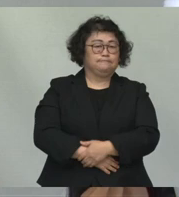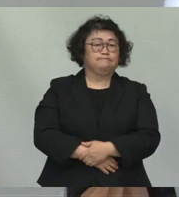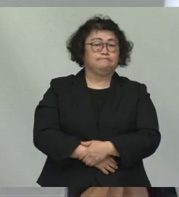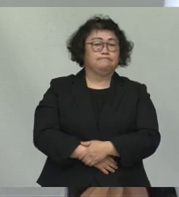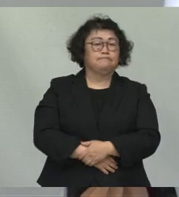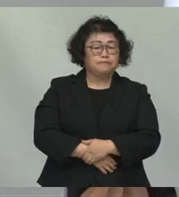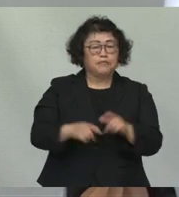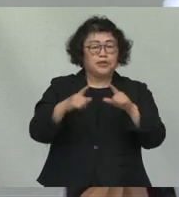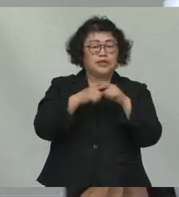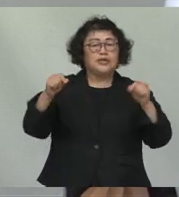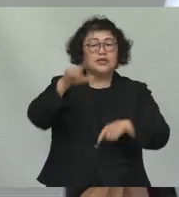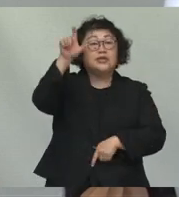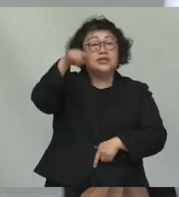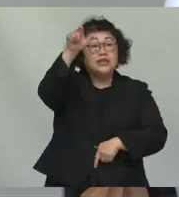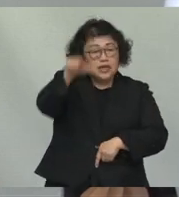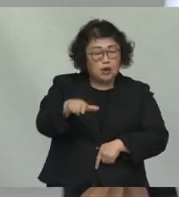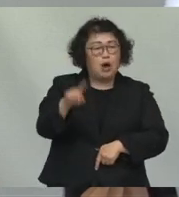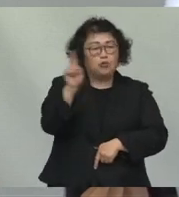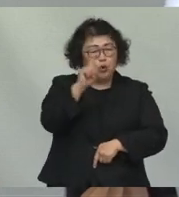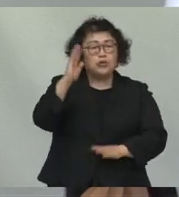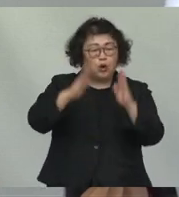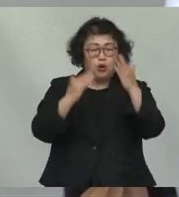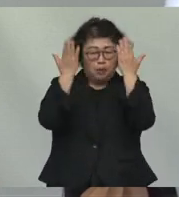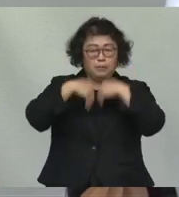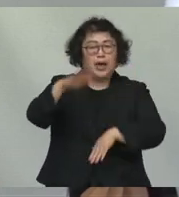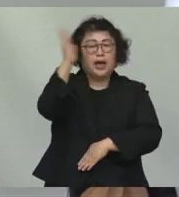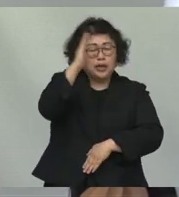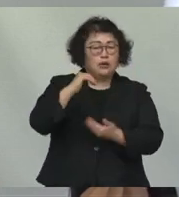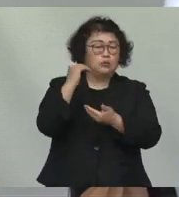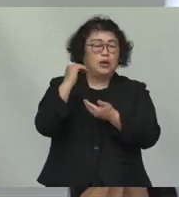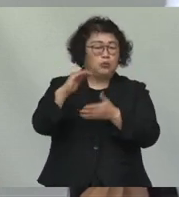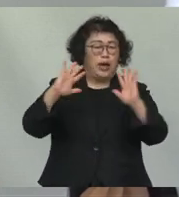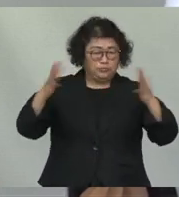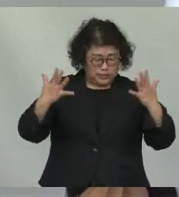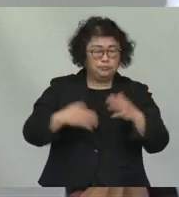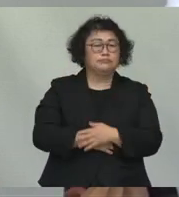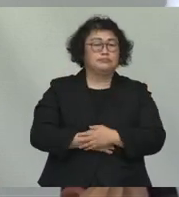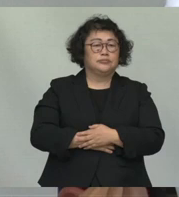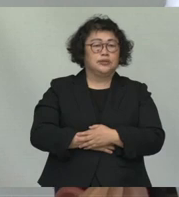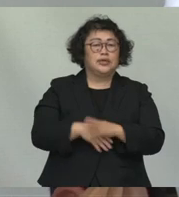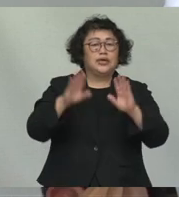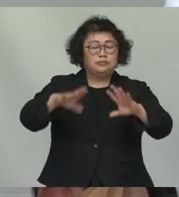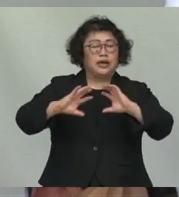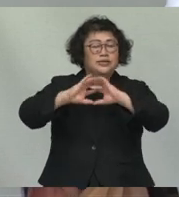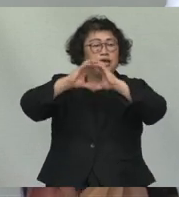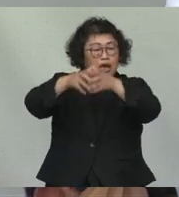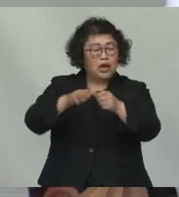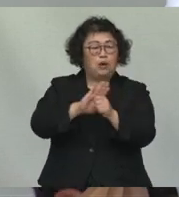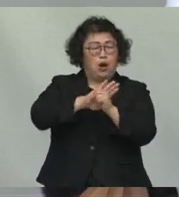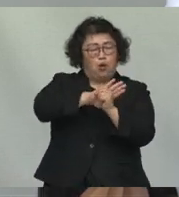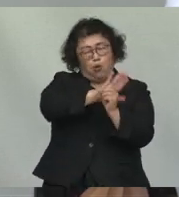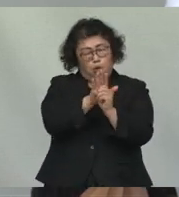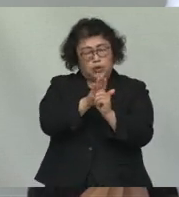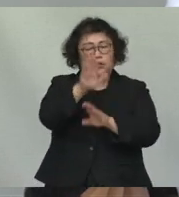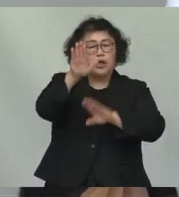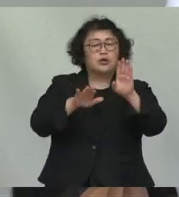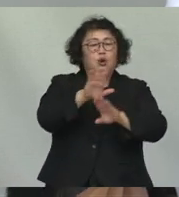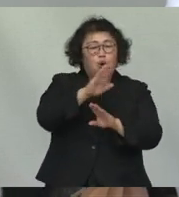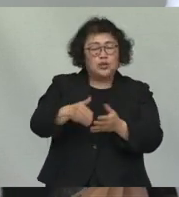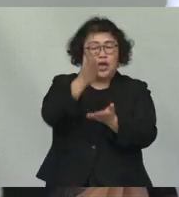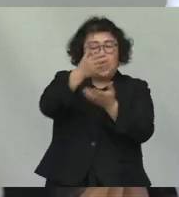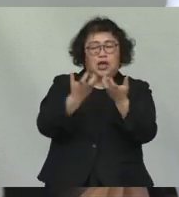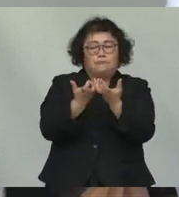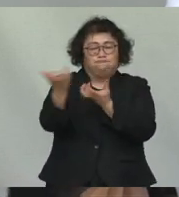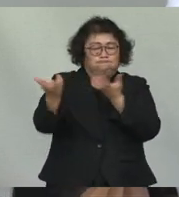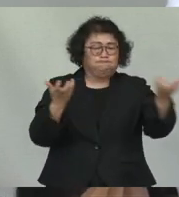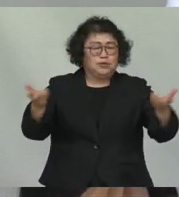人間はどんなことにも負けることはありません。今世界はコロナによって分断され